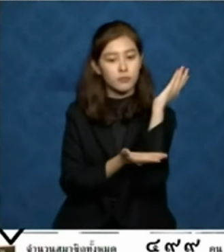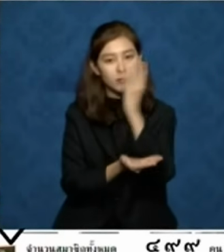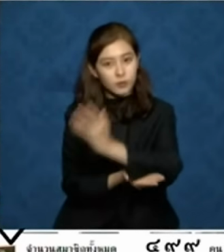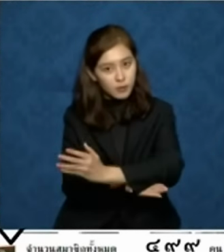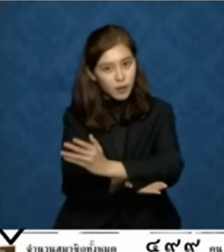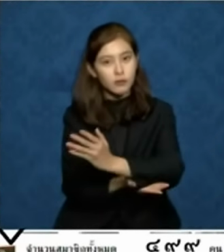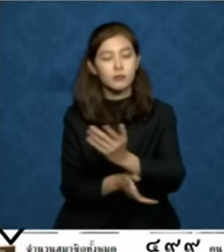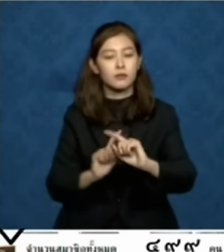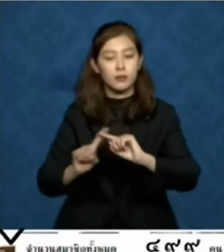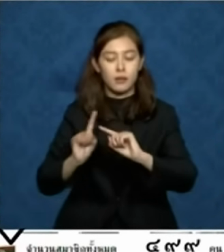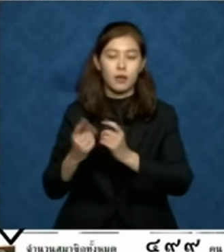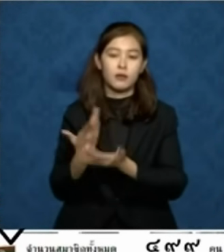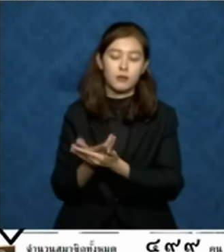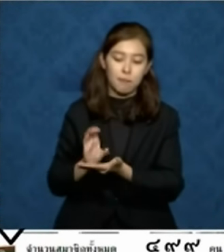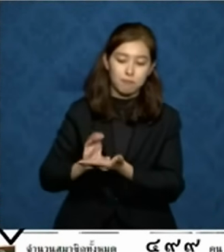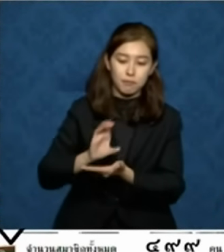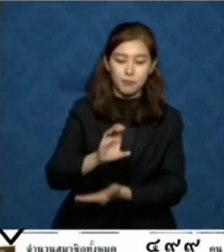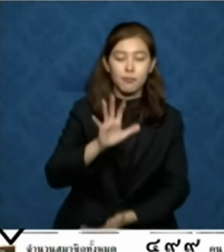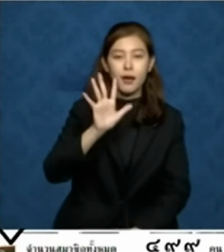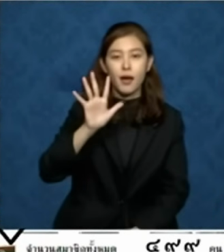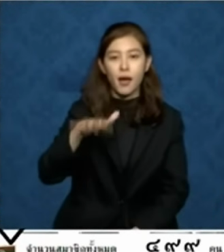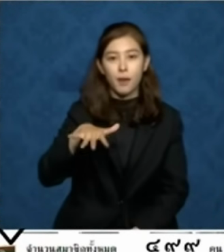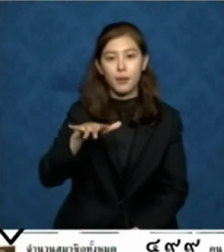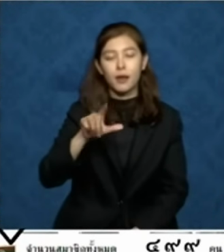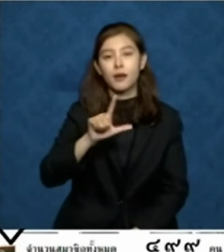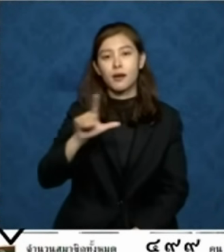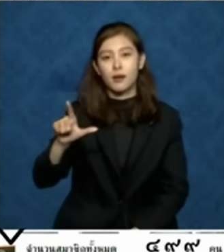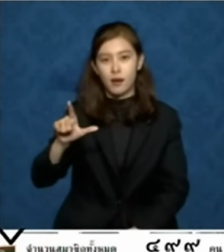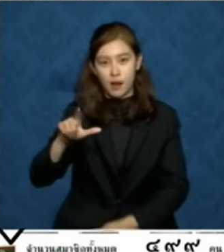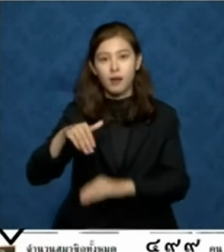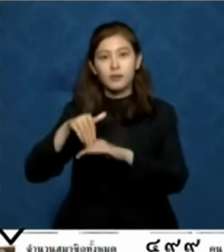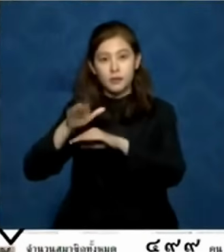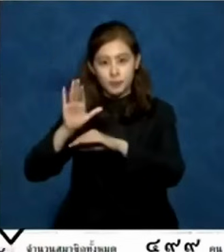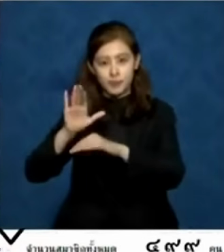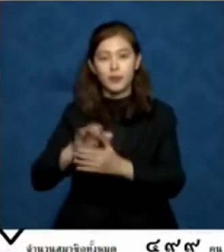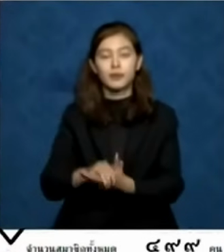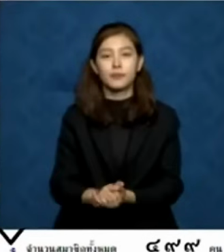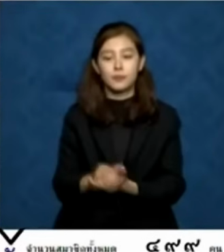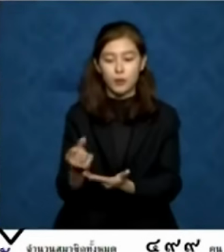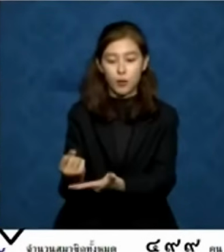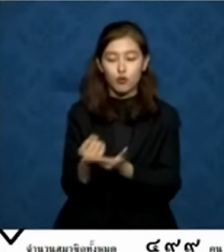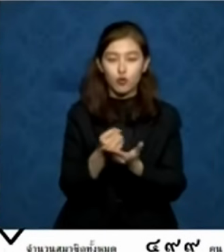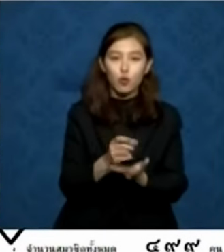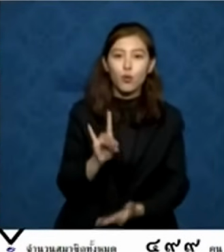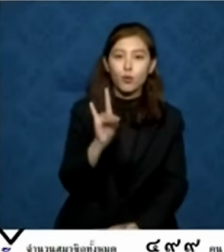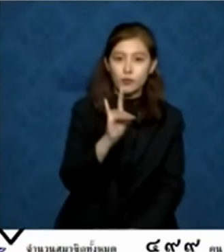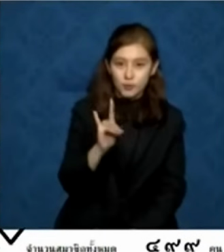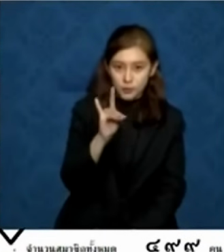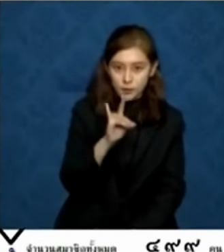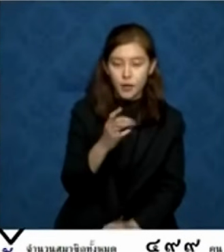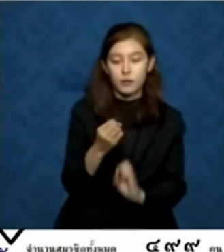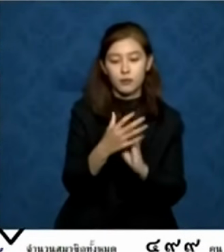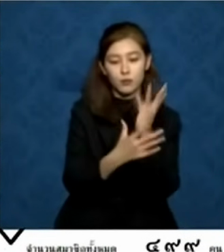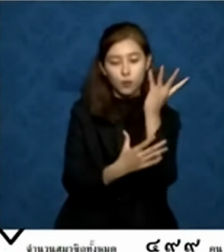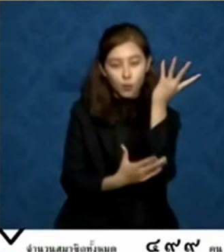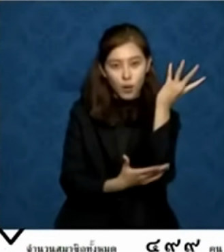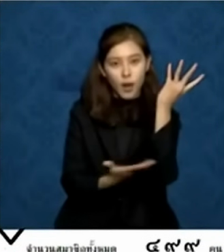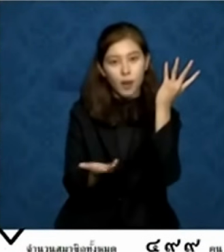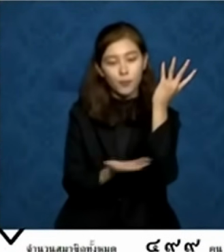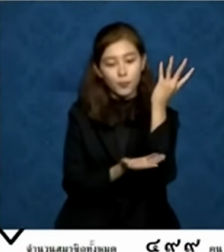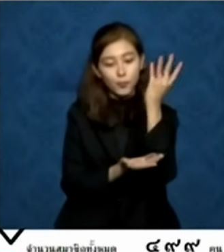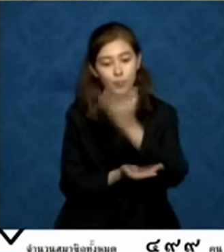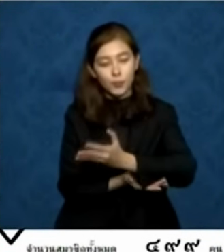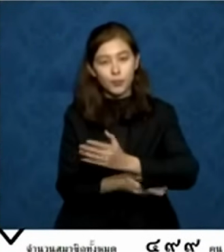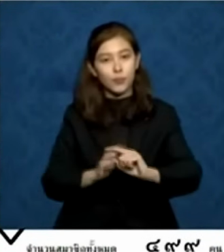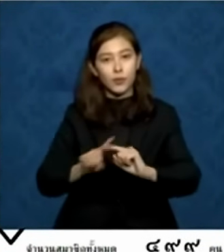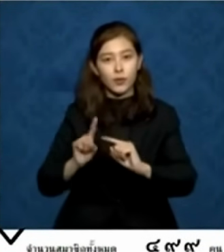งบประมาณ 5,655.8 ล้านบาทเพื่อให้ความหลากหลายทางชีวภาพได้รับการอนุรักษ์และฟื้นฟูโดยกล